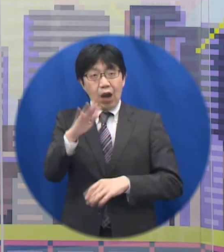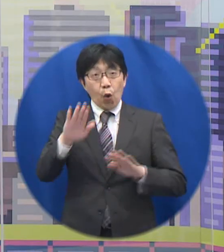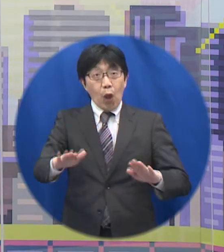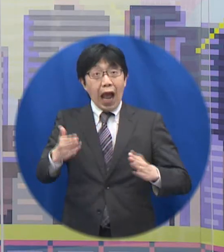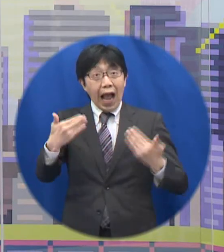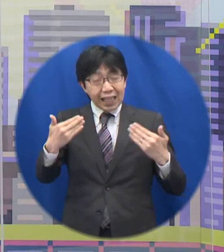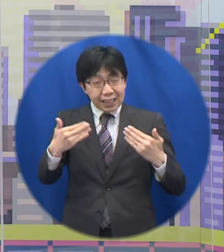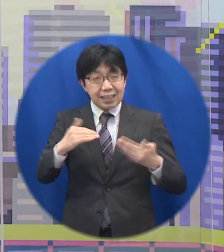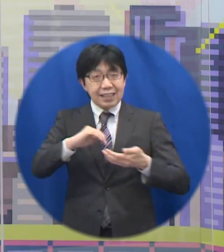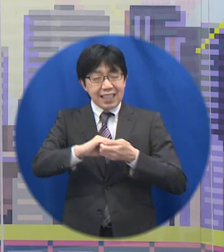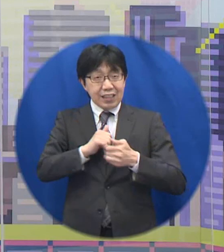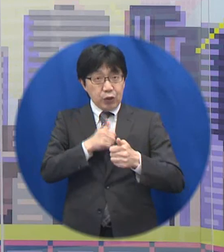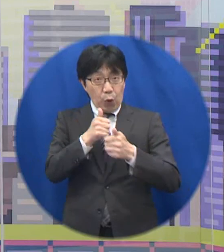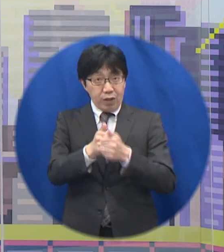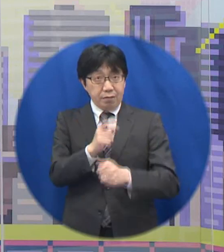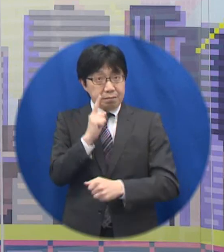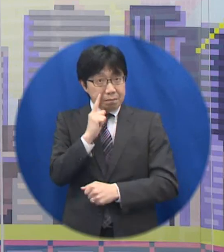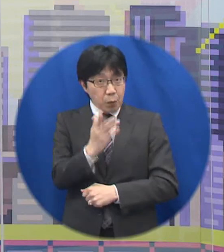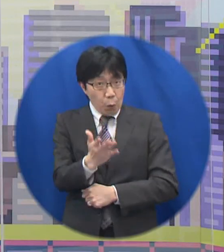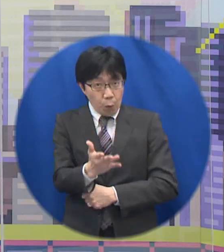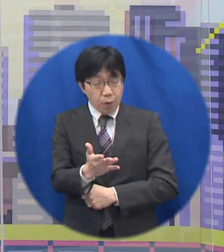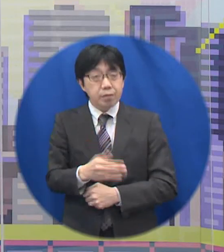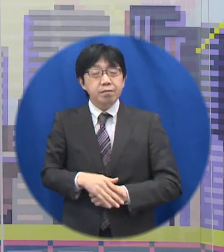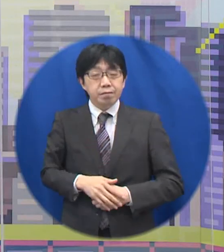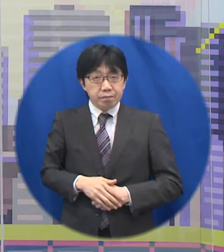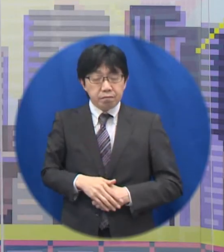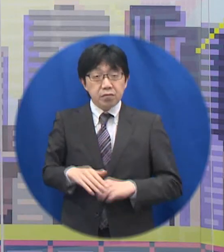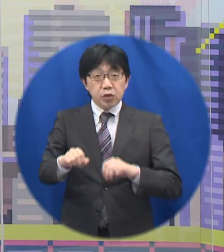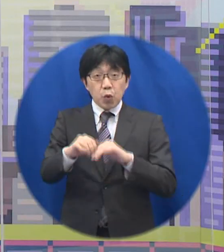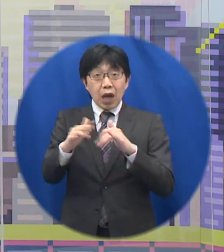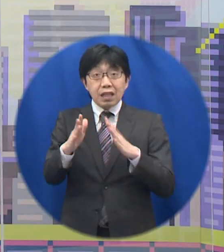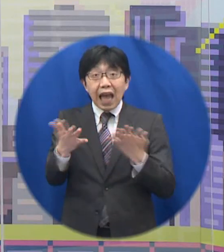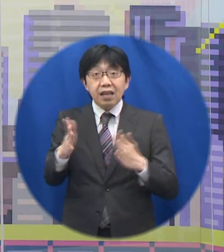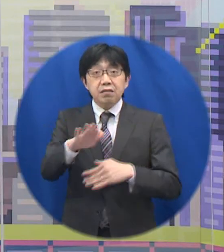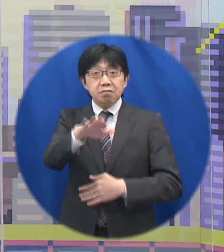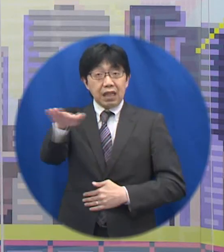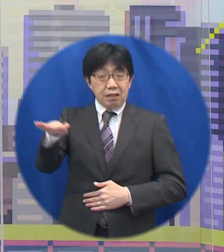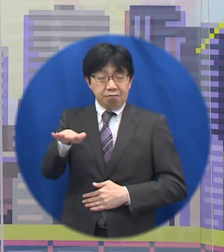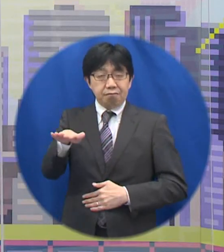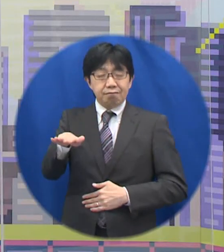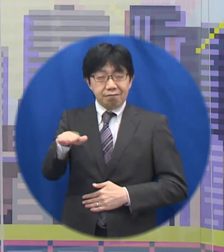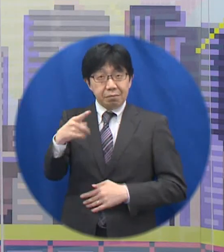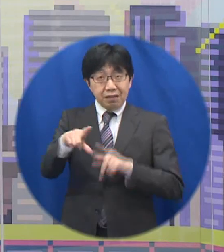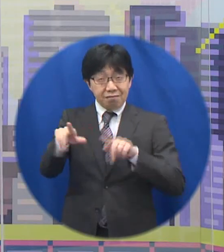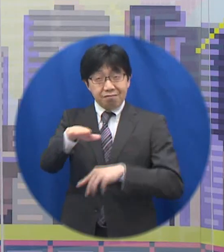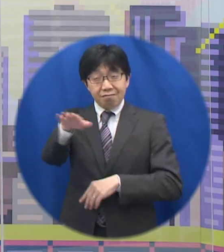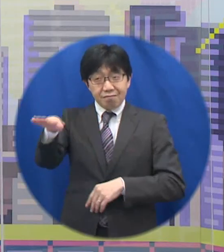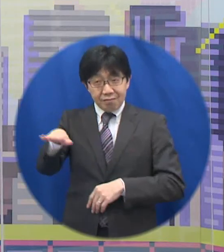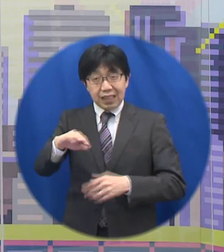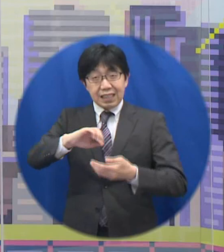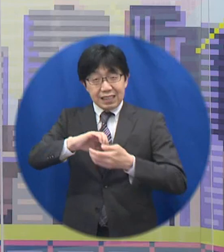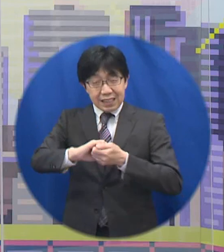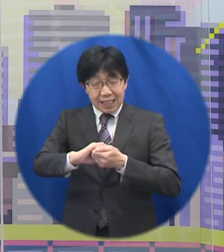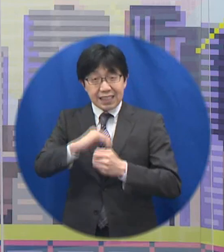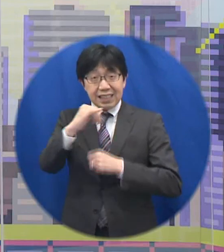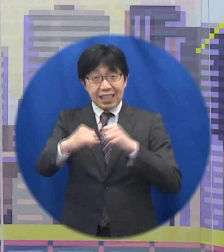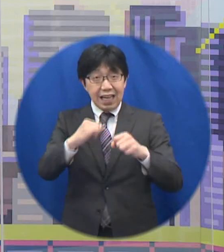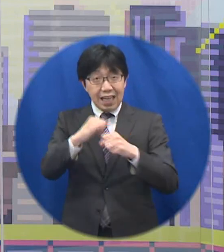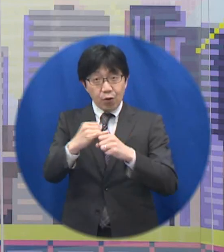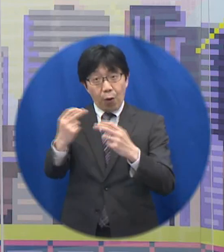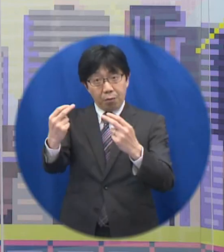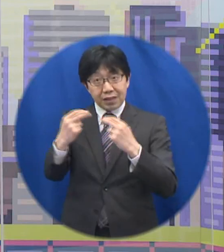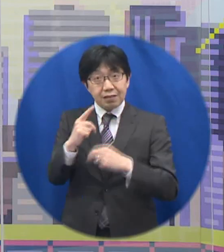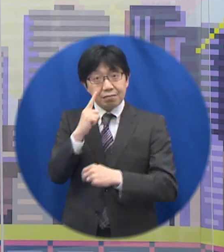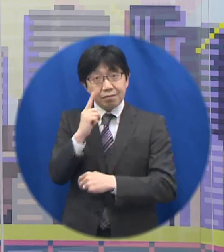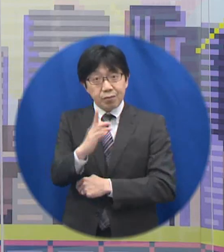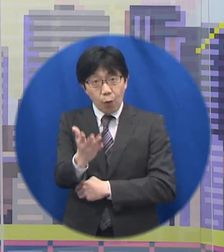戦してみませんか。障害のない皆さん、まずはオンラインで作品をご覧になってみてはいかがでしょう